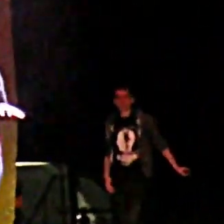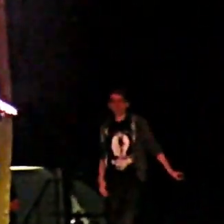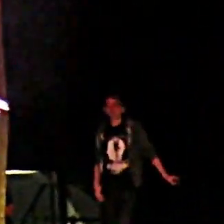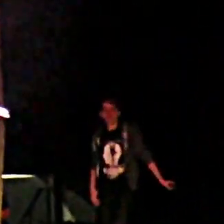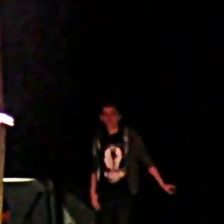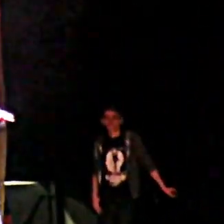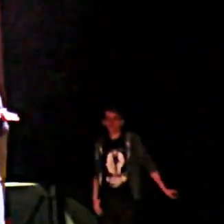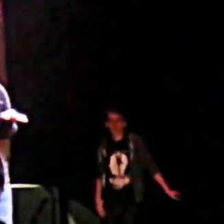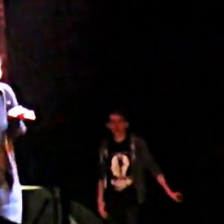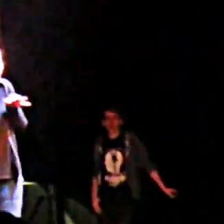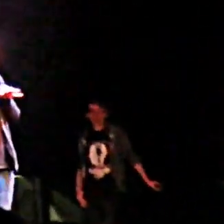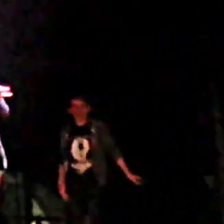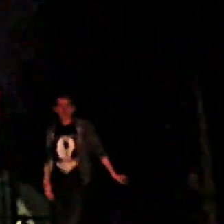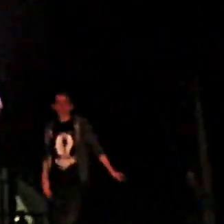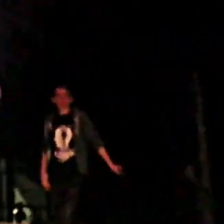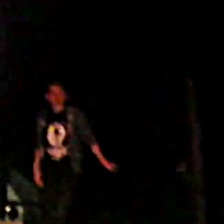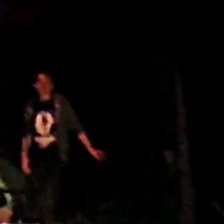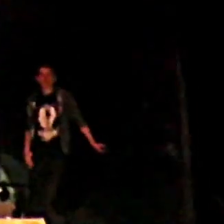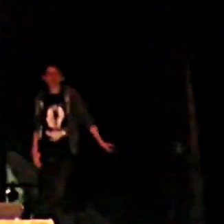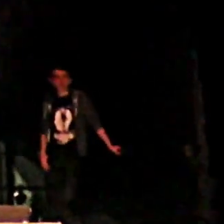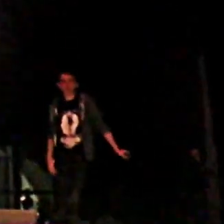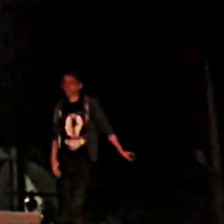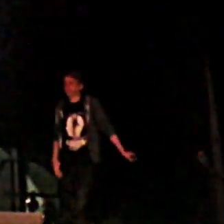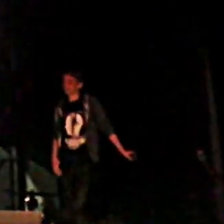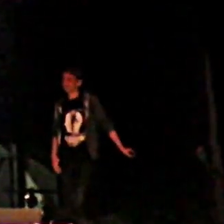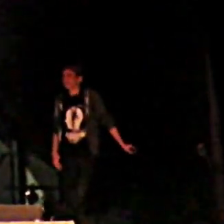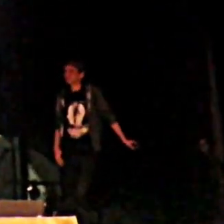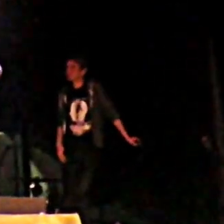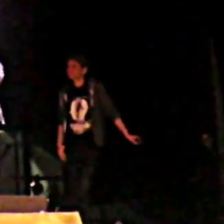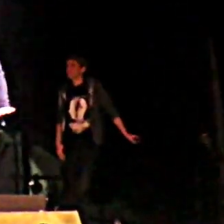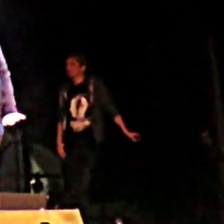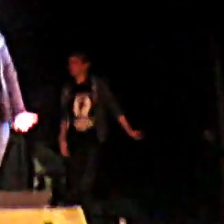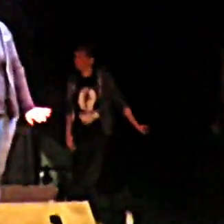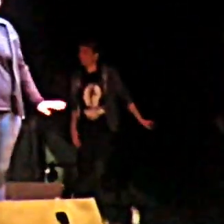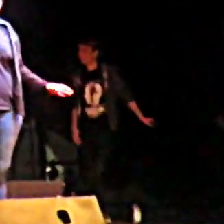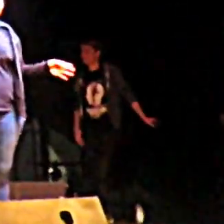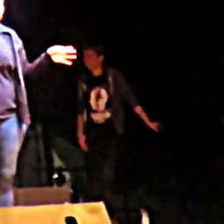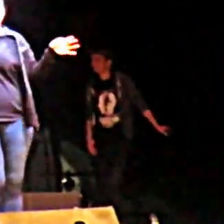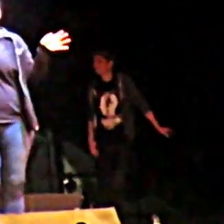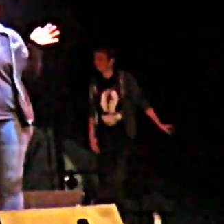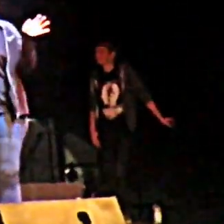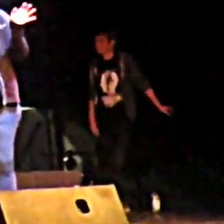Stop this war is dying. Und